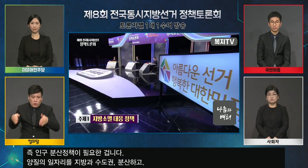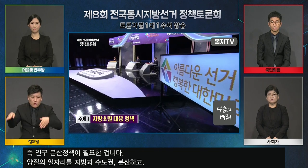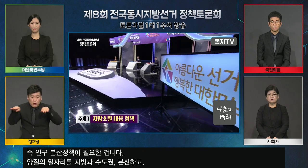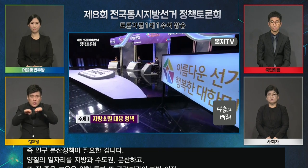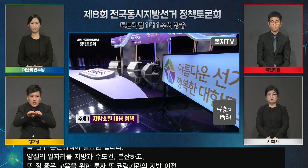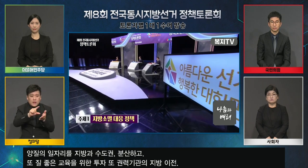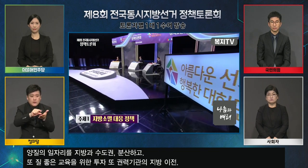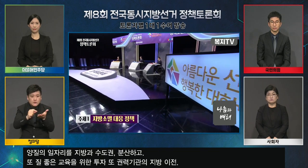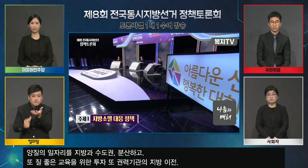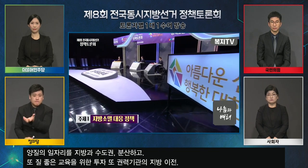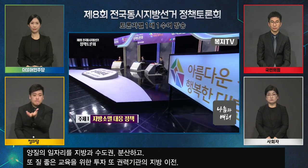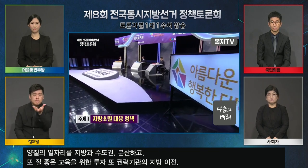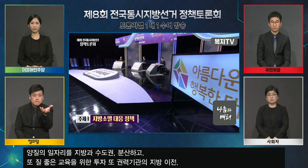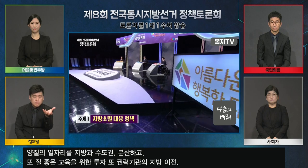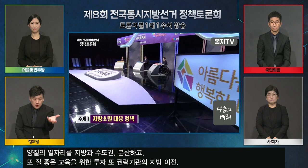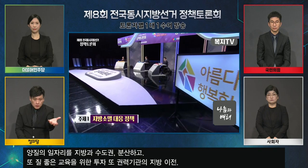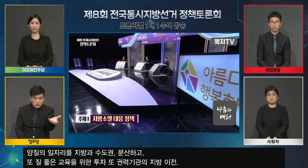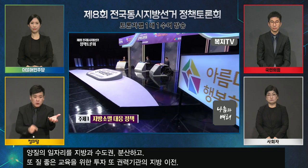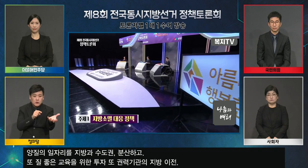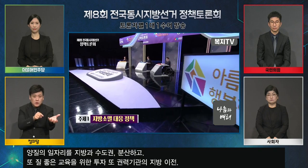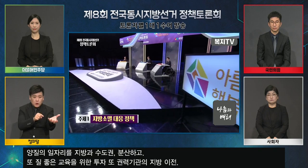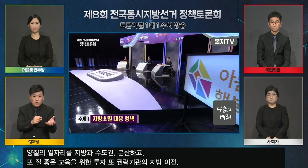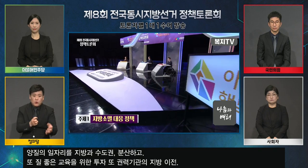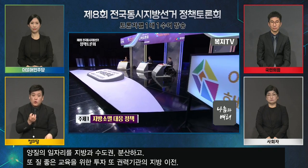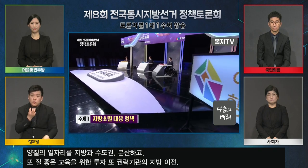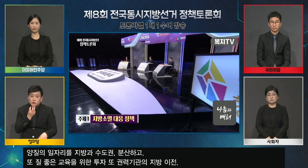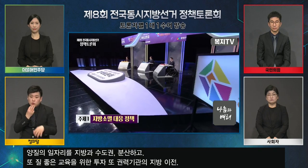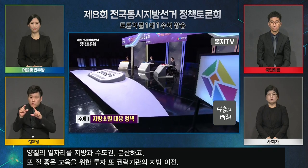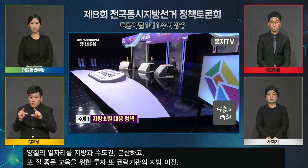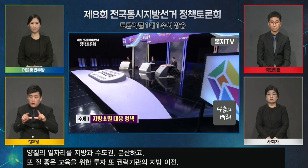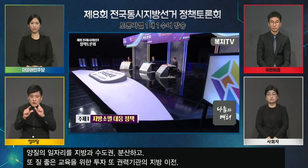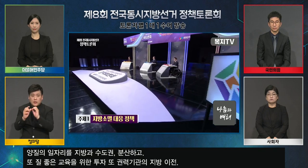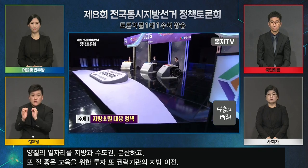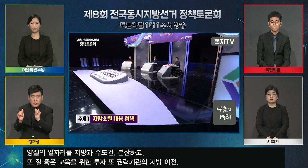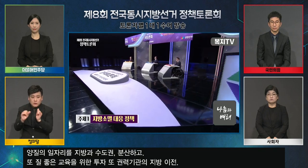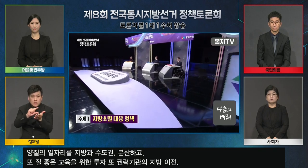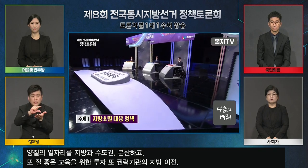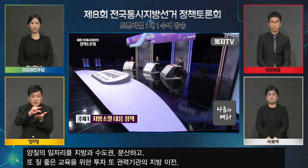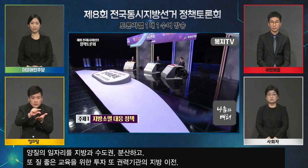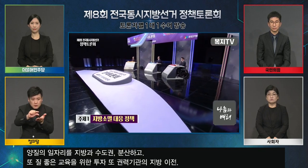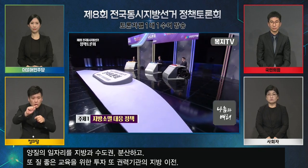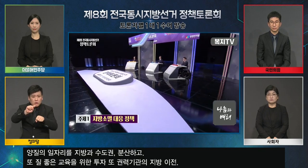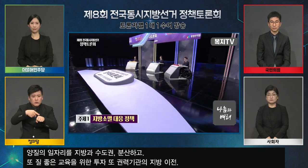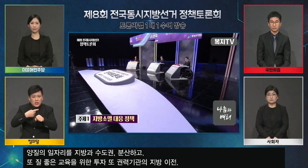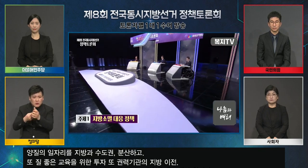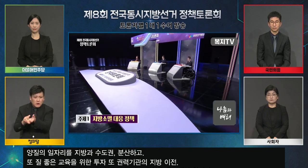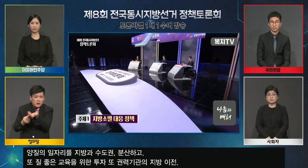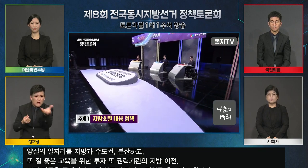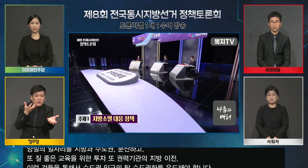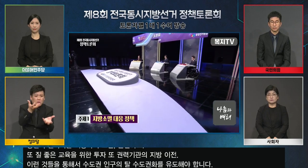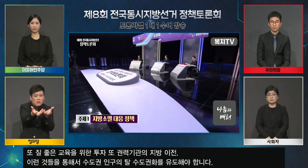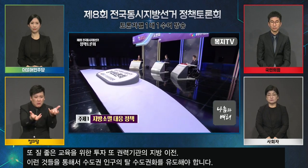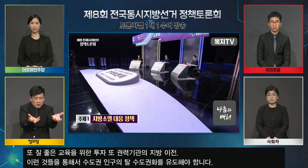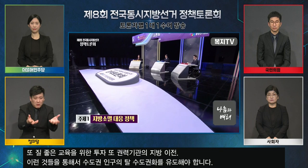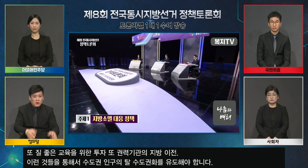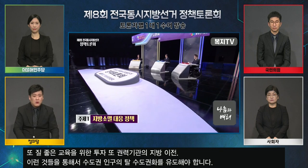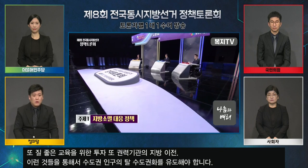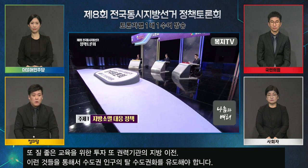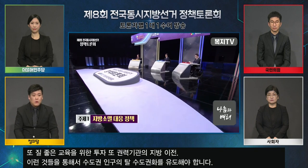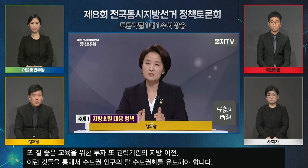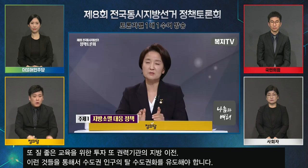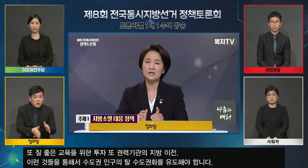수도권 인구의 탈수도권화를 유도해야 합니다. 더 이상 개별 지자체끼리의